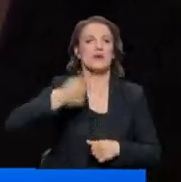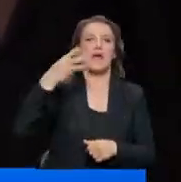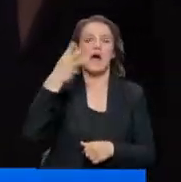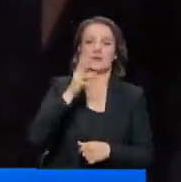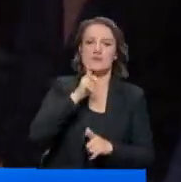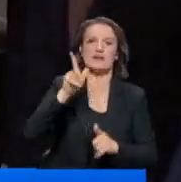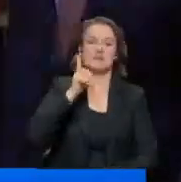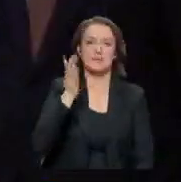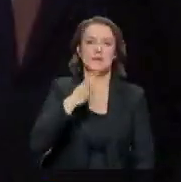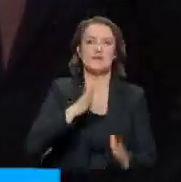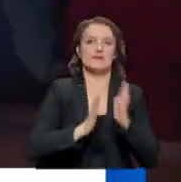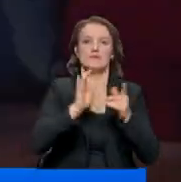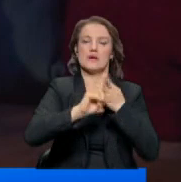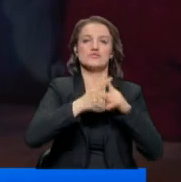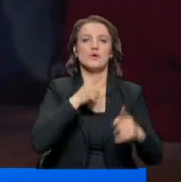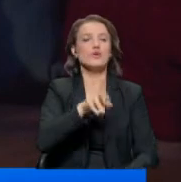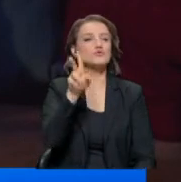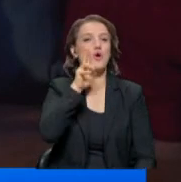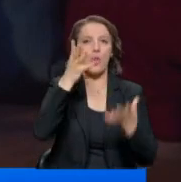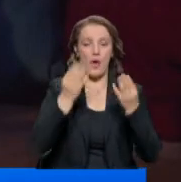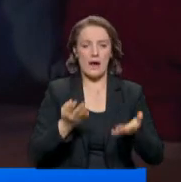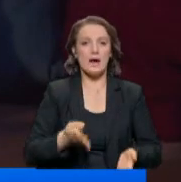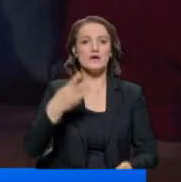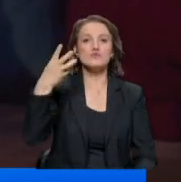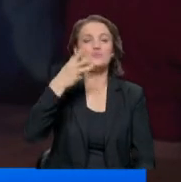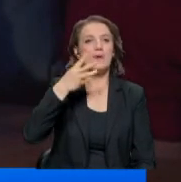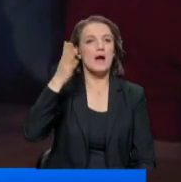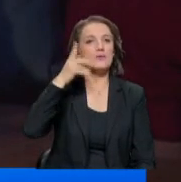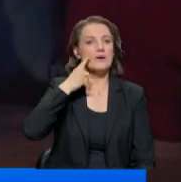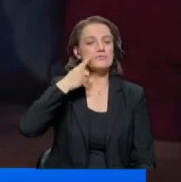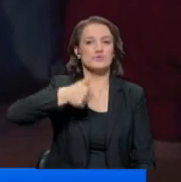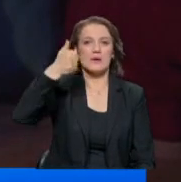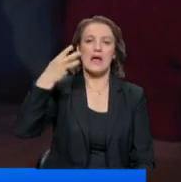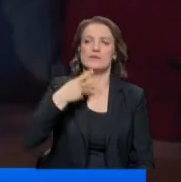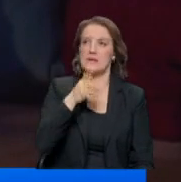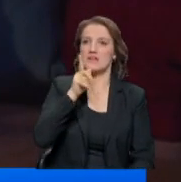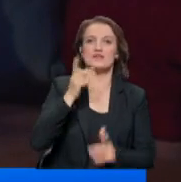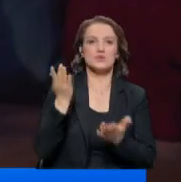Erdoğan'a seslendi ana muhalefet lideri. Son olarak Erdoğan'a buradan sesleniyorum.